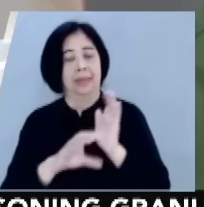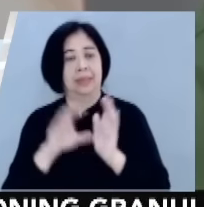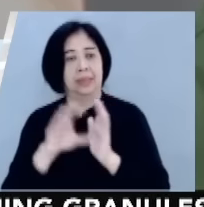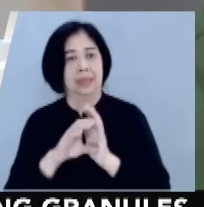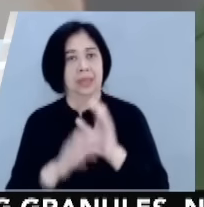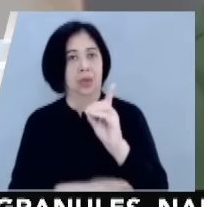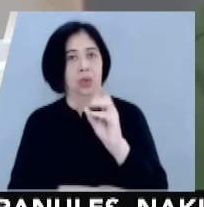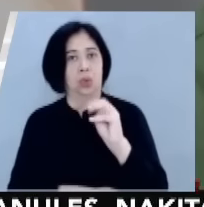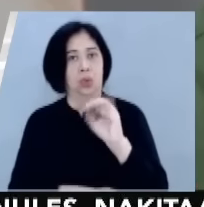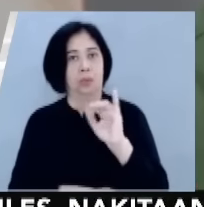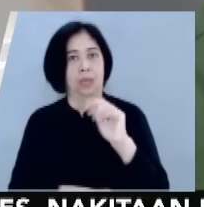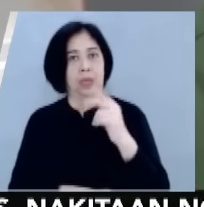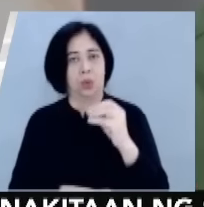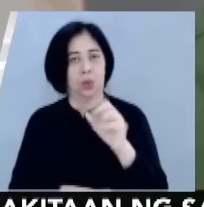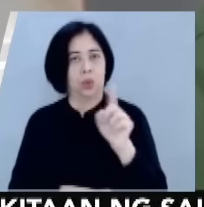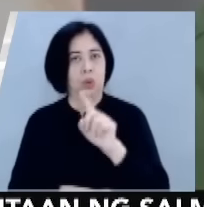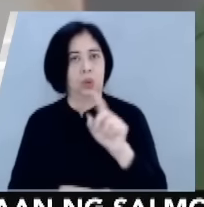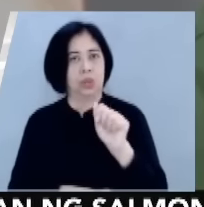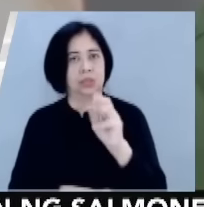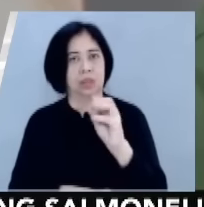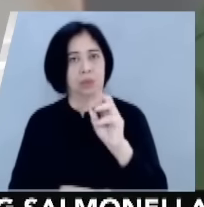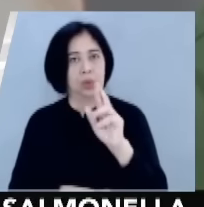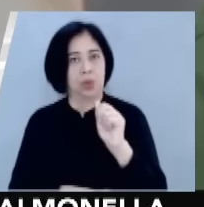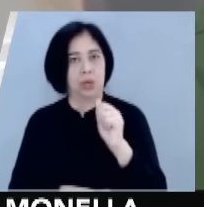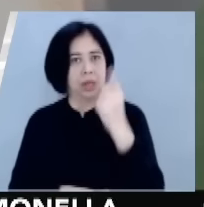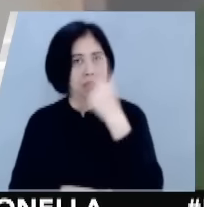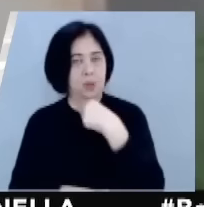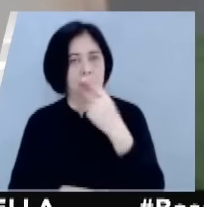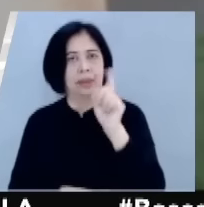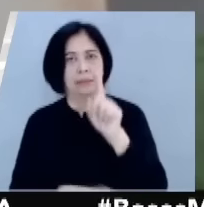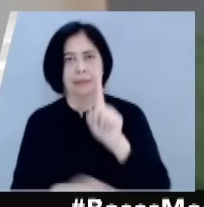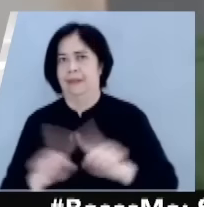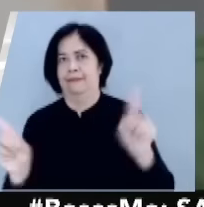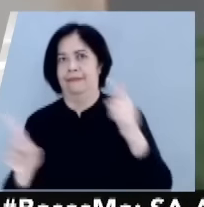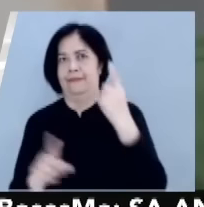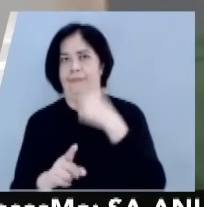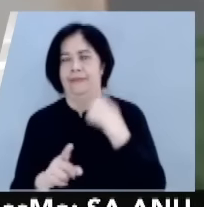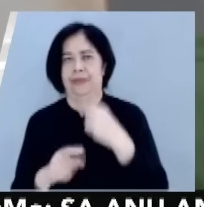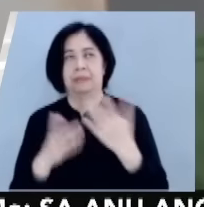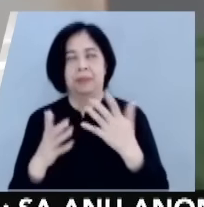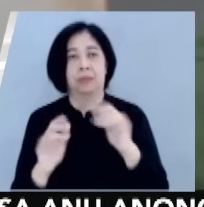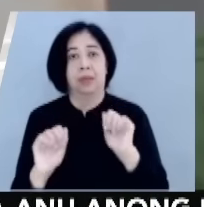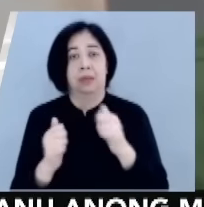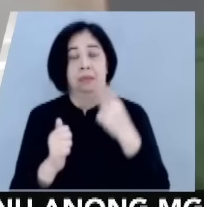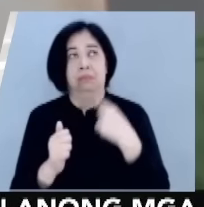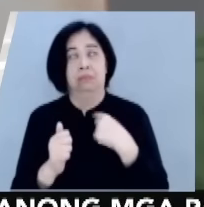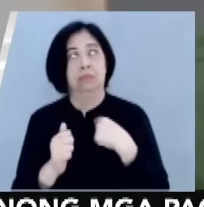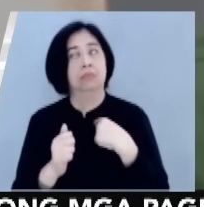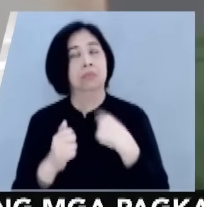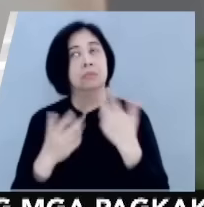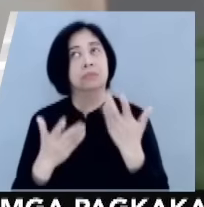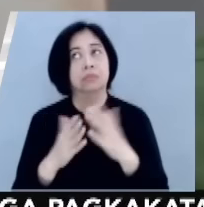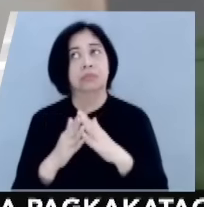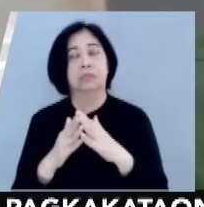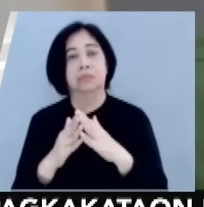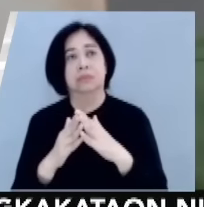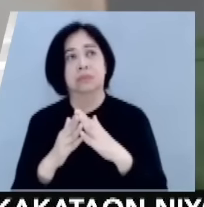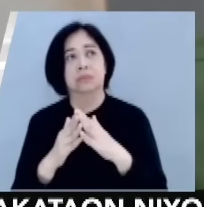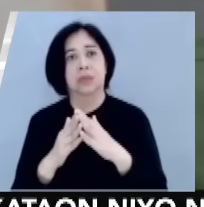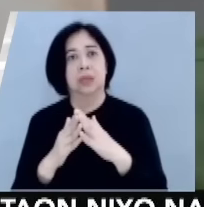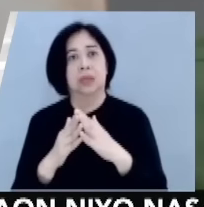Zamora, well, syempre yung look, kailangan ibahin talaga yung look. Siguro naging challenge din na kung sa